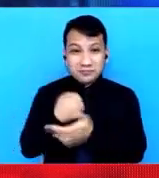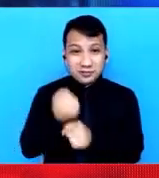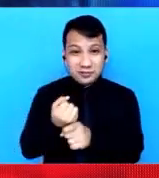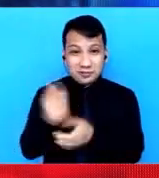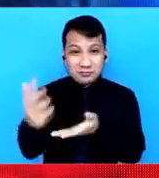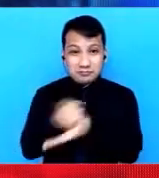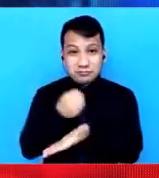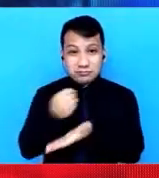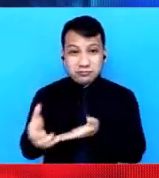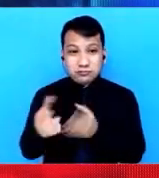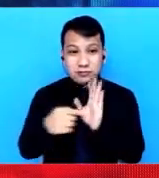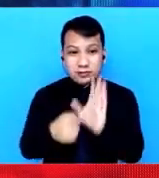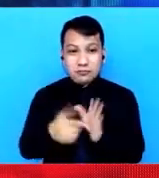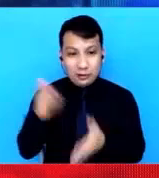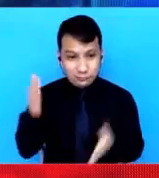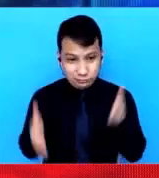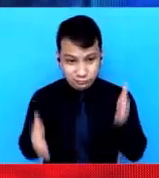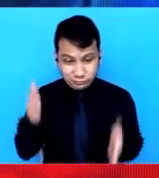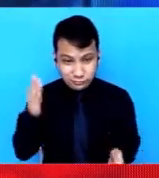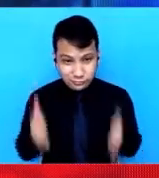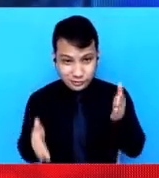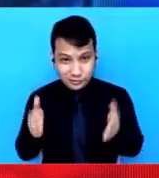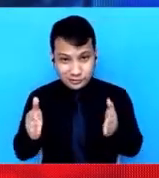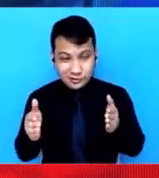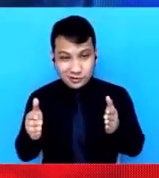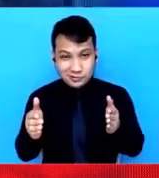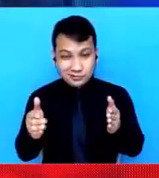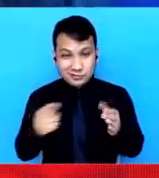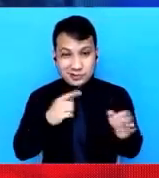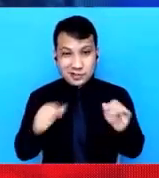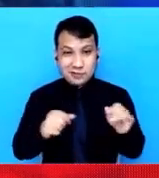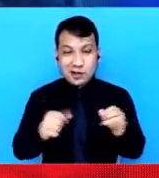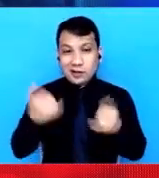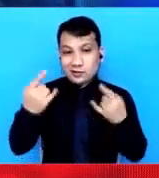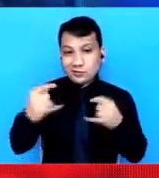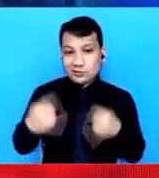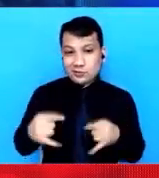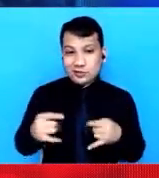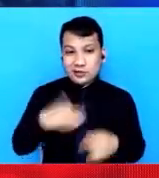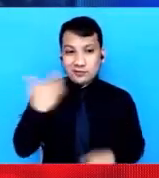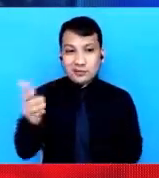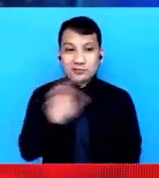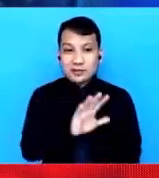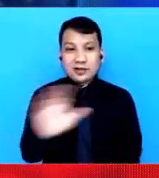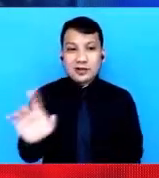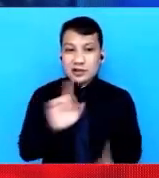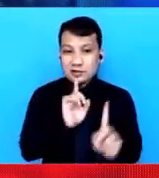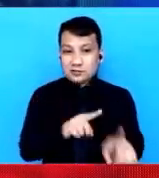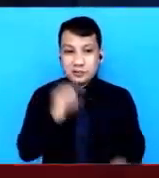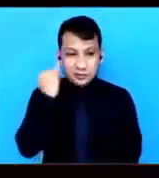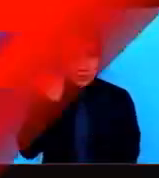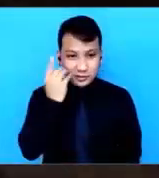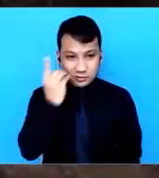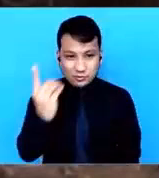niyang robot at action figures. Ang kanyang kwento, panoorin natin sa report ni Jenny Dongon.